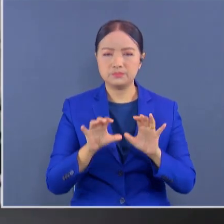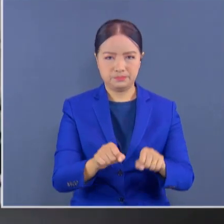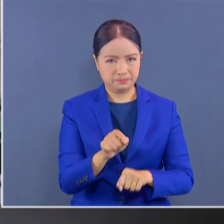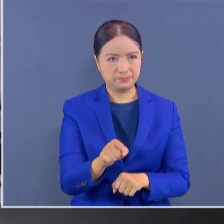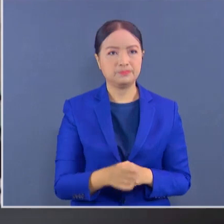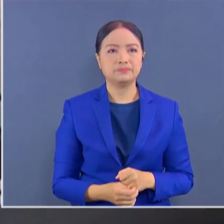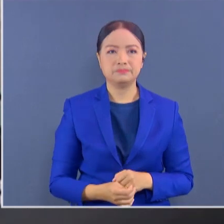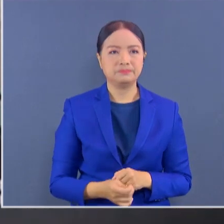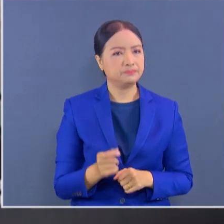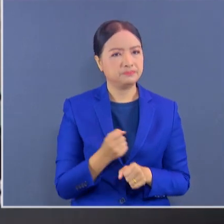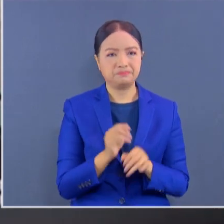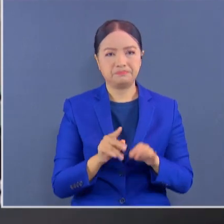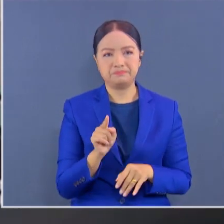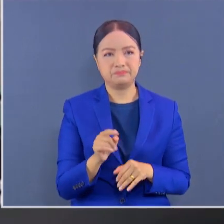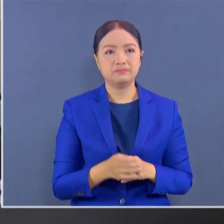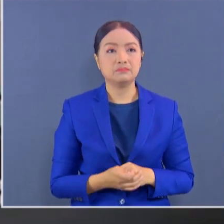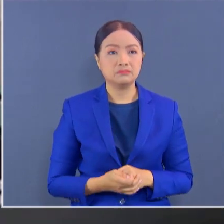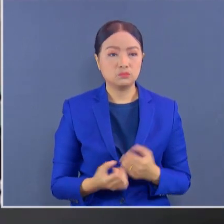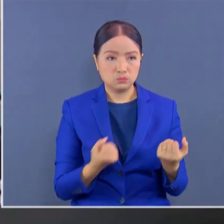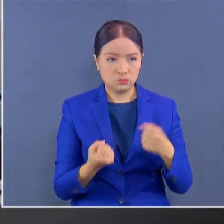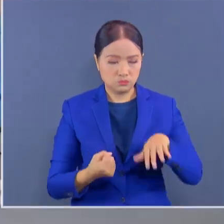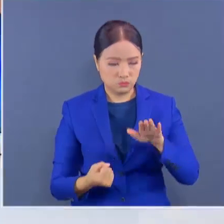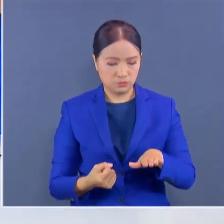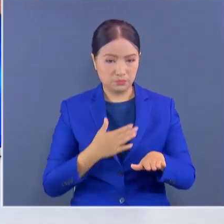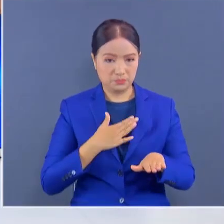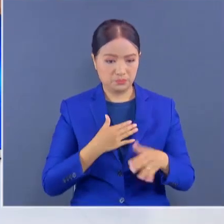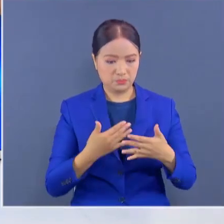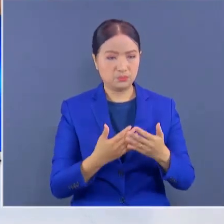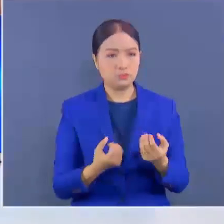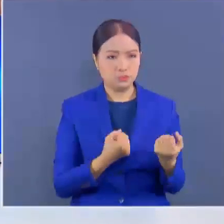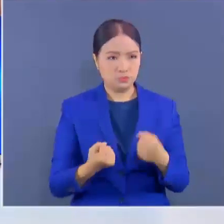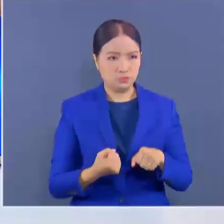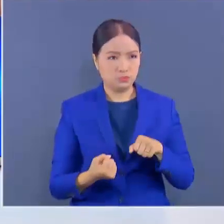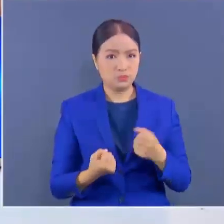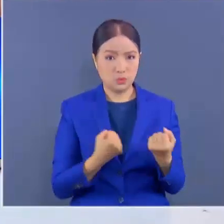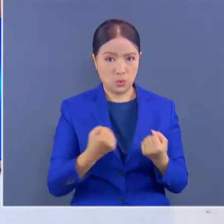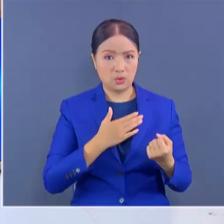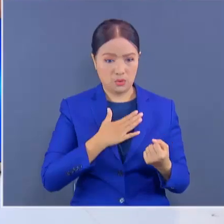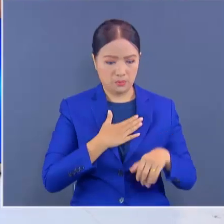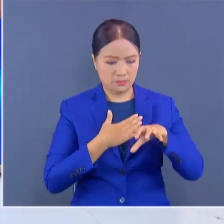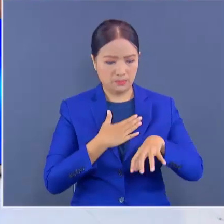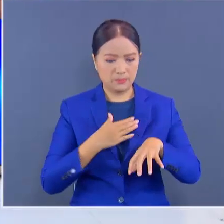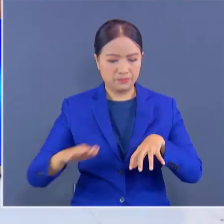ค่ะแบบนี้ไม่ไหวค่ะ คืออีกครั้งจอดรถหน้าบ้านคงไม่เท่าไหร่นะฮะแต่เพื่อนมาสังสรรค์กันด้วย